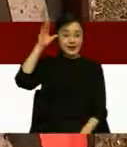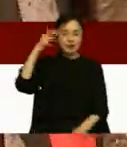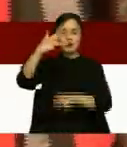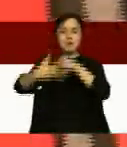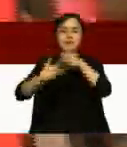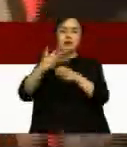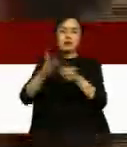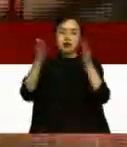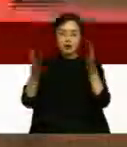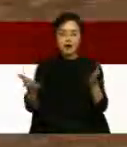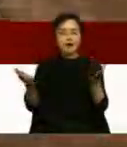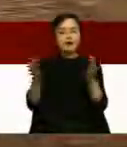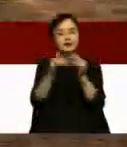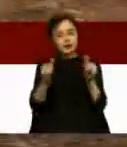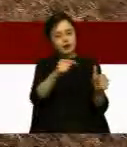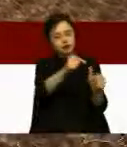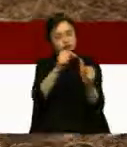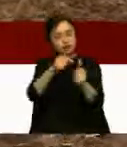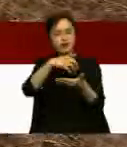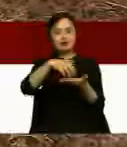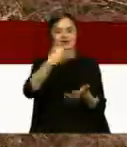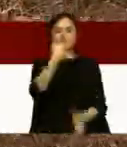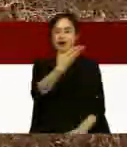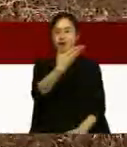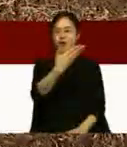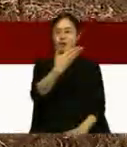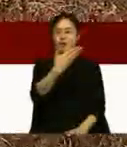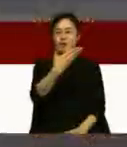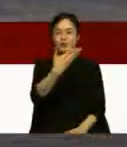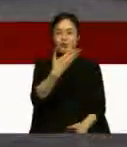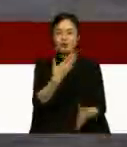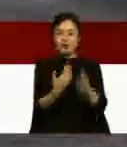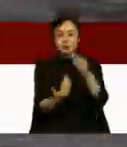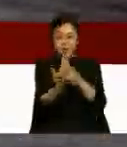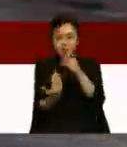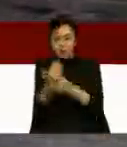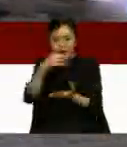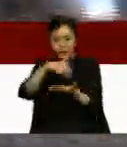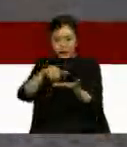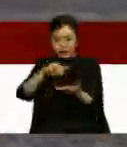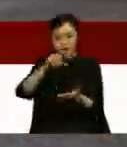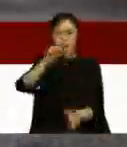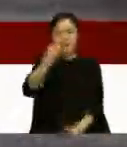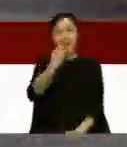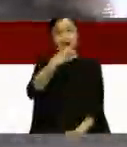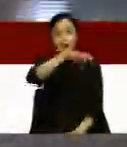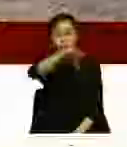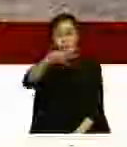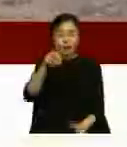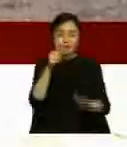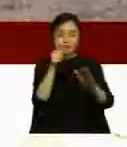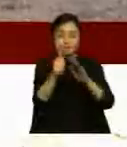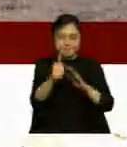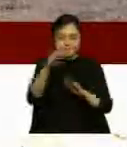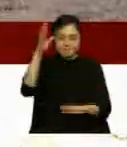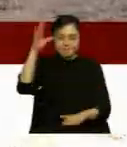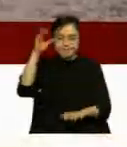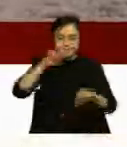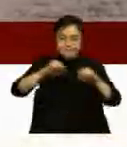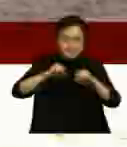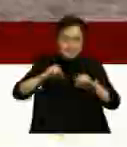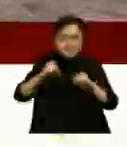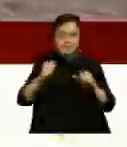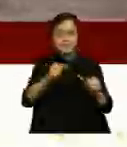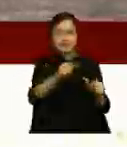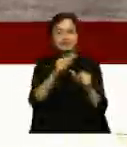7명 의 생명을 구조 하며 100 90 7건의 재난 현장에서 활약했으며 전국 인명구조견 경진대회에서 세